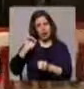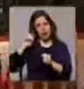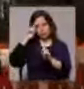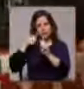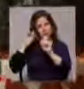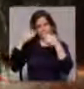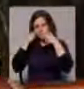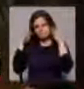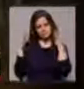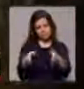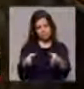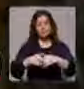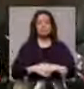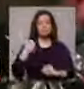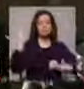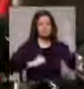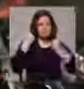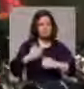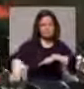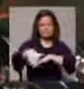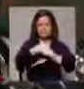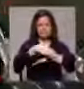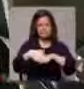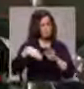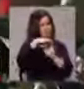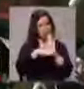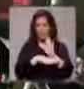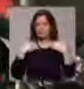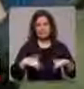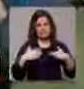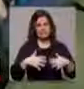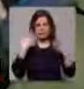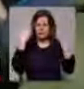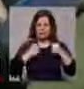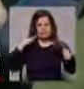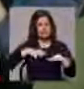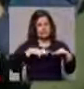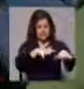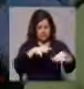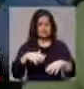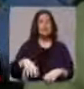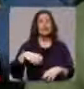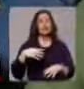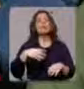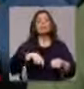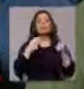Um quadro protestado nas ruas por milhares de manifestantes mobilizados pelo Partido Comunista Grego.